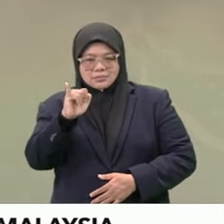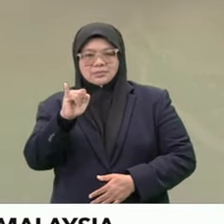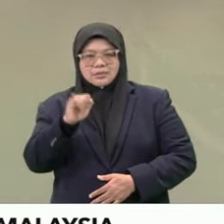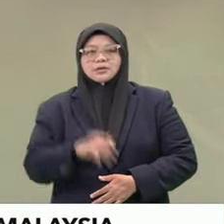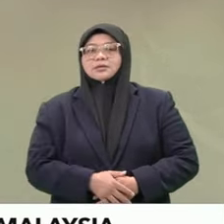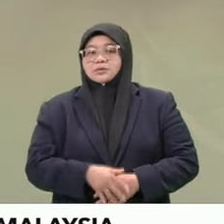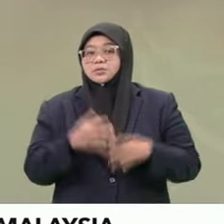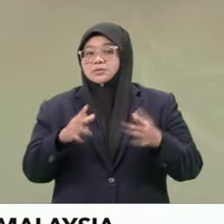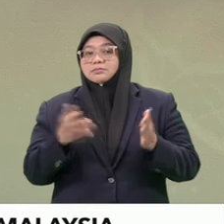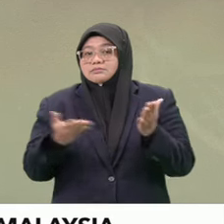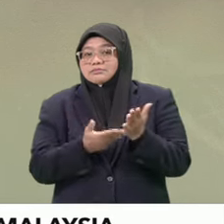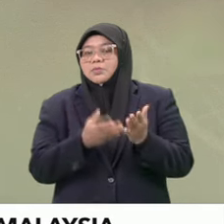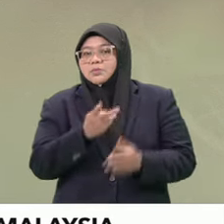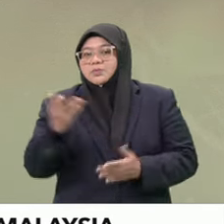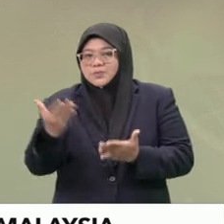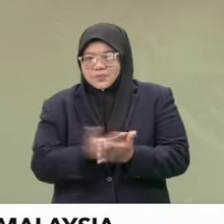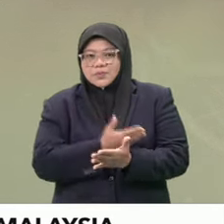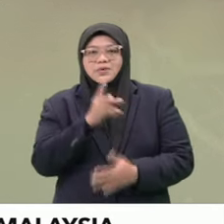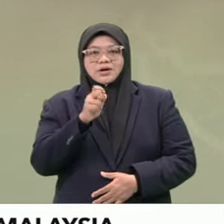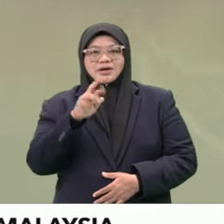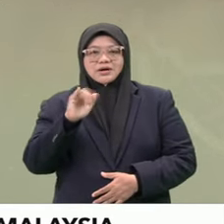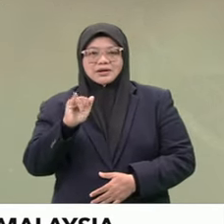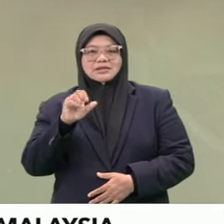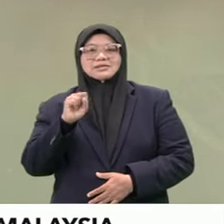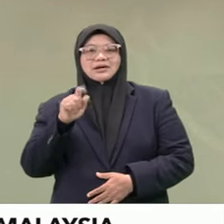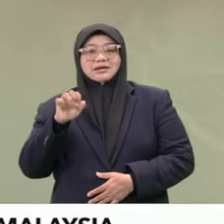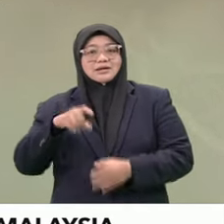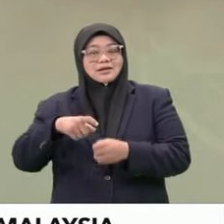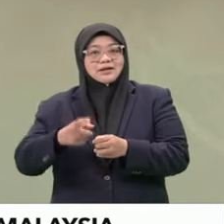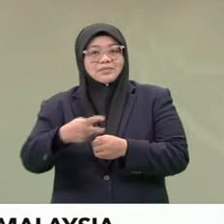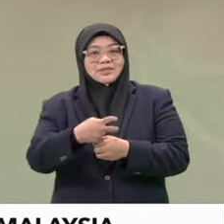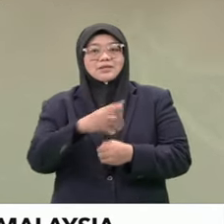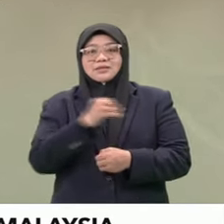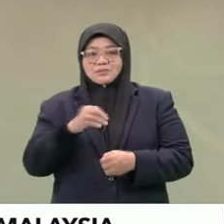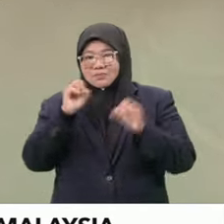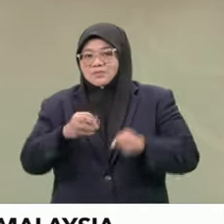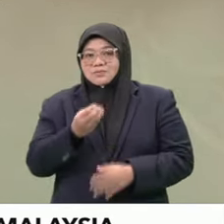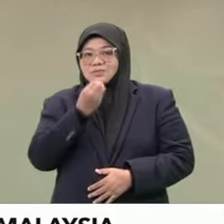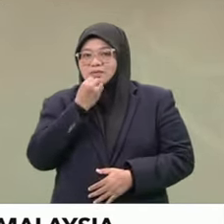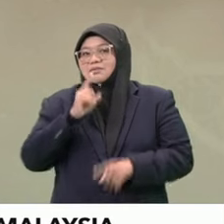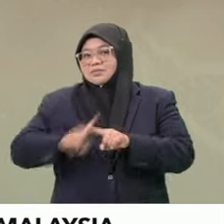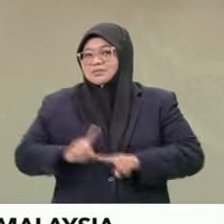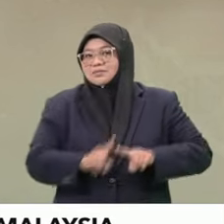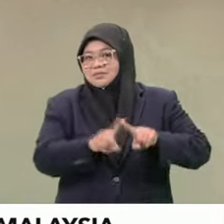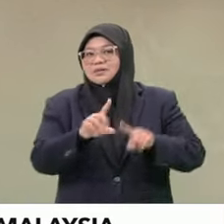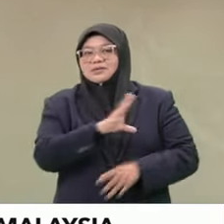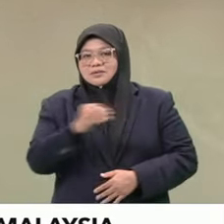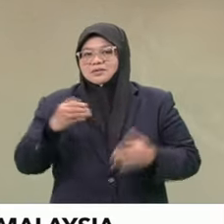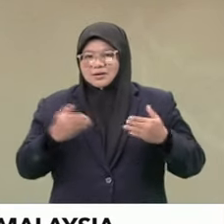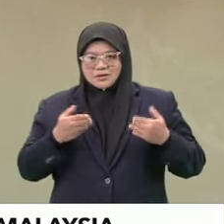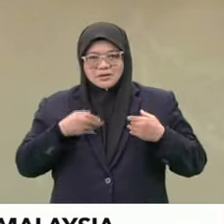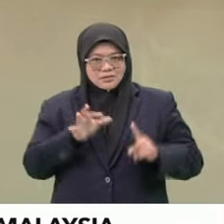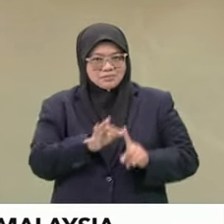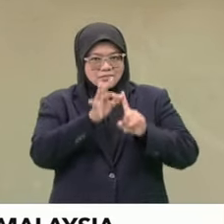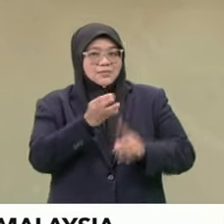Adabi memperkenalkan produk barunya iaitu kari sardin dalam tin. Produk yang boleh dimakan secara pelbagai sama ada sebagai